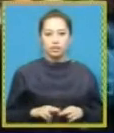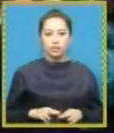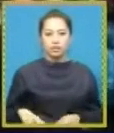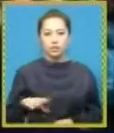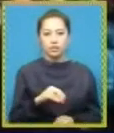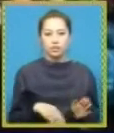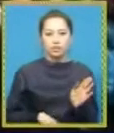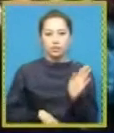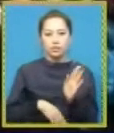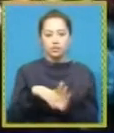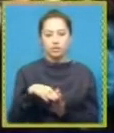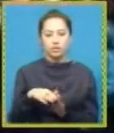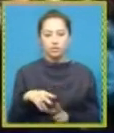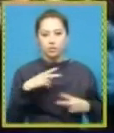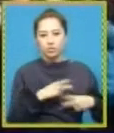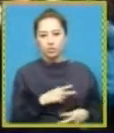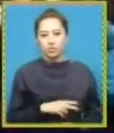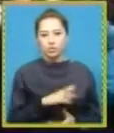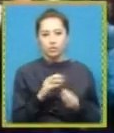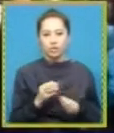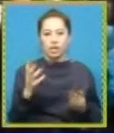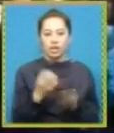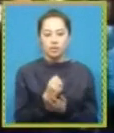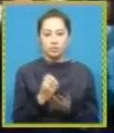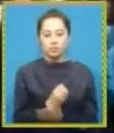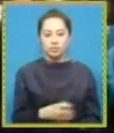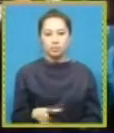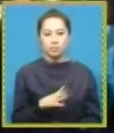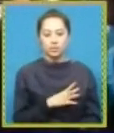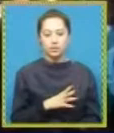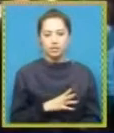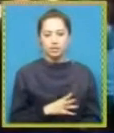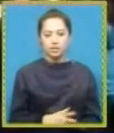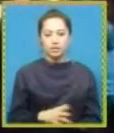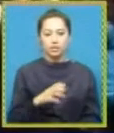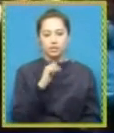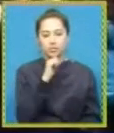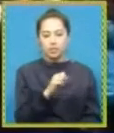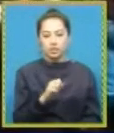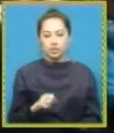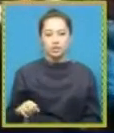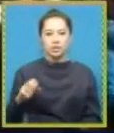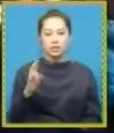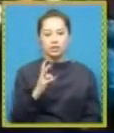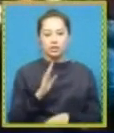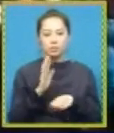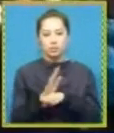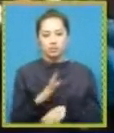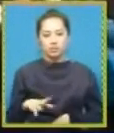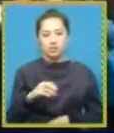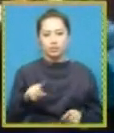өркендеп, ынтымақты еңбек етіп қол жеткізген жетістіктеріміздің барлығы еліміздің халық мүддесі үшін жүргізіп келе жатқан